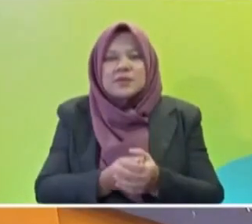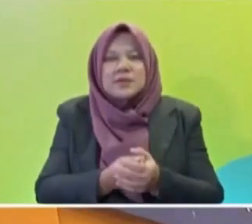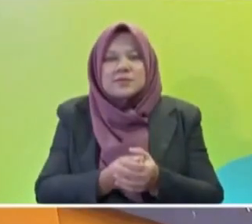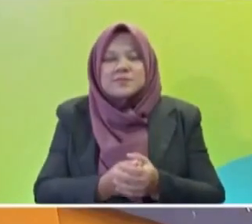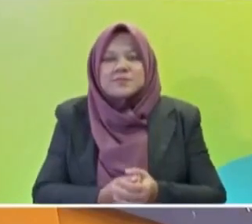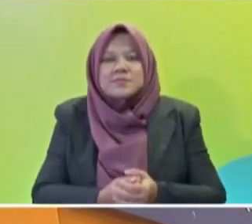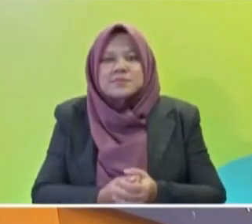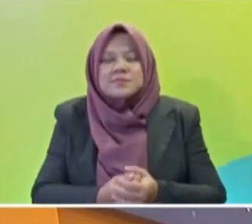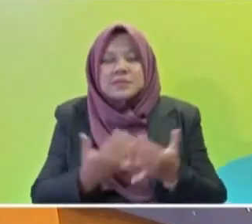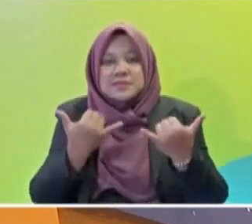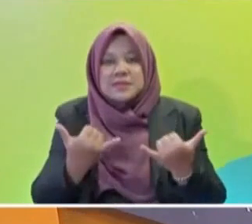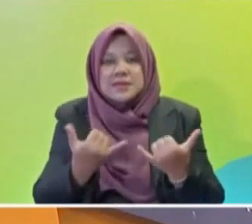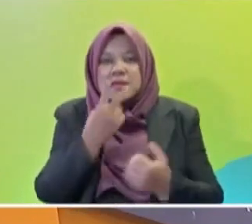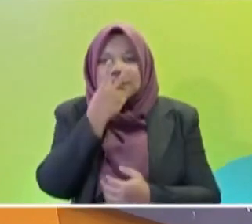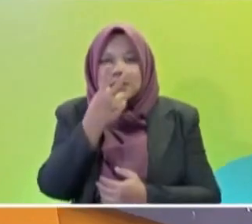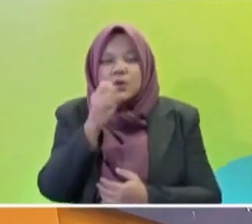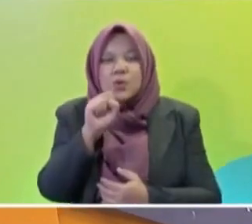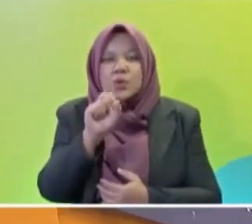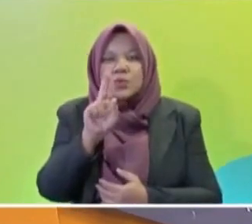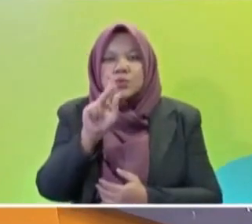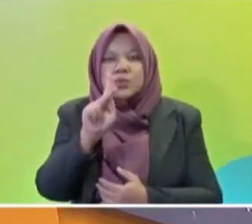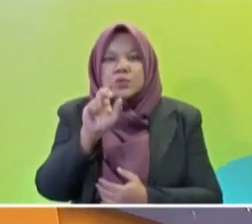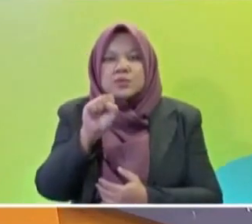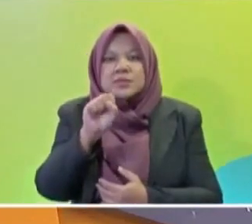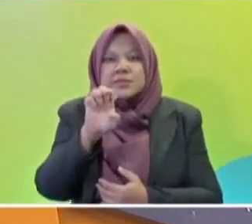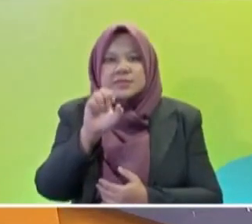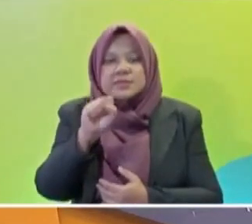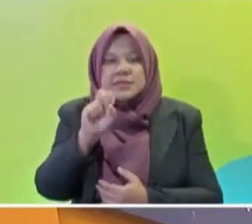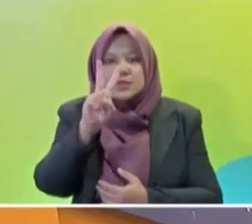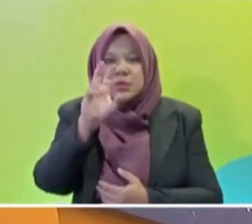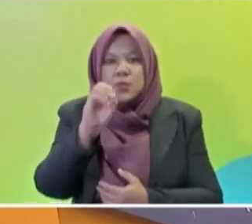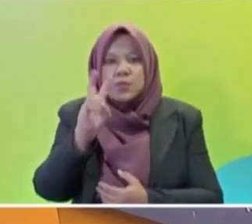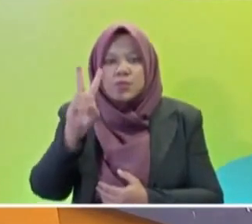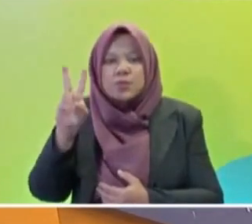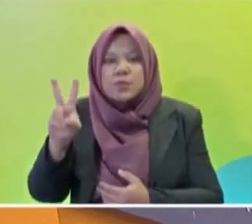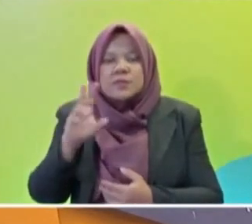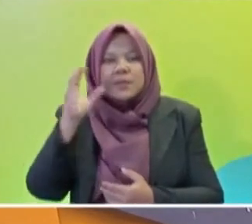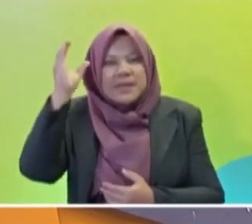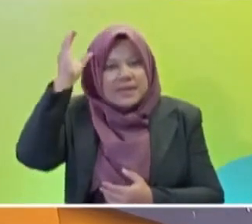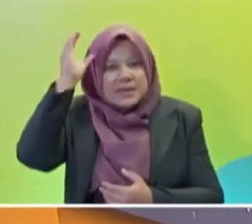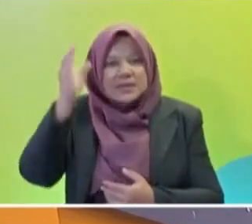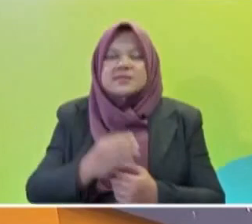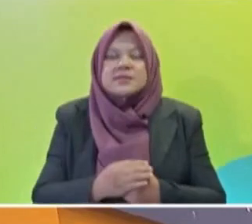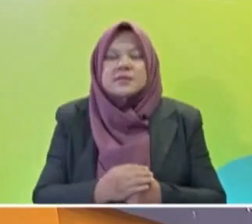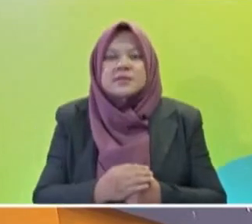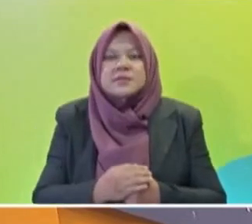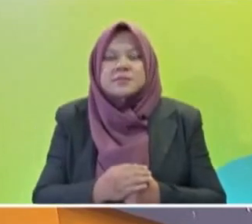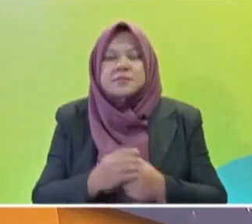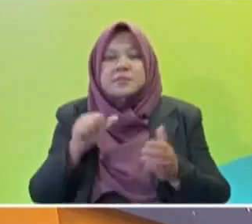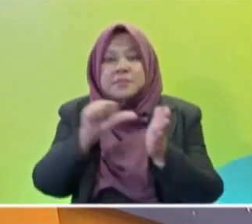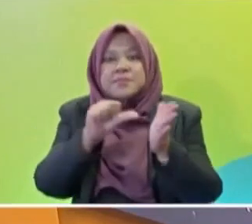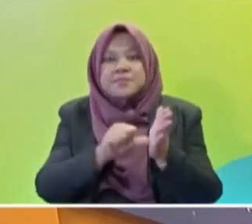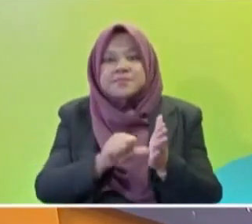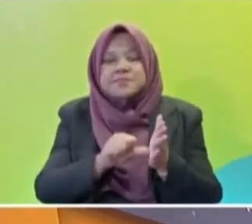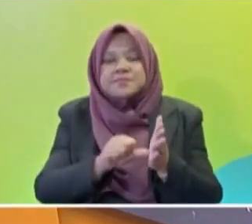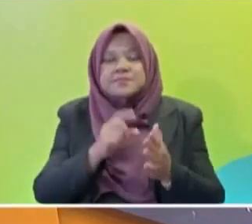anda sedang menonton sukses SPM 2022 bersama saya Chris MJ selaku pengacara anda dan